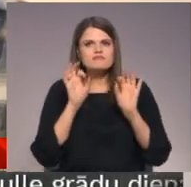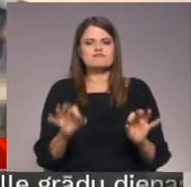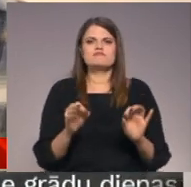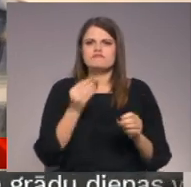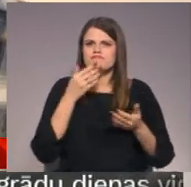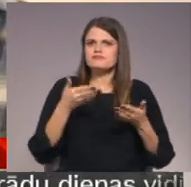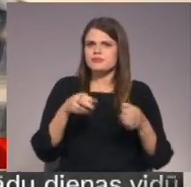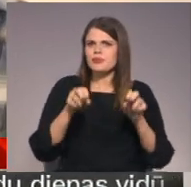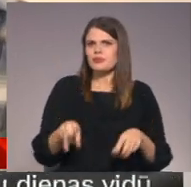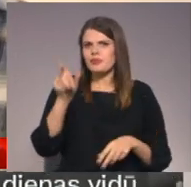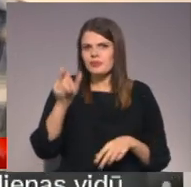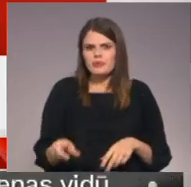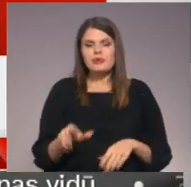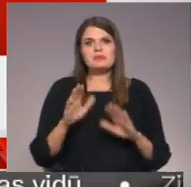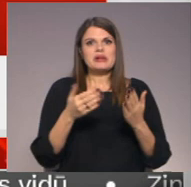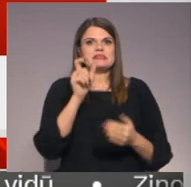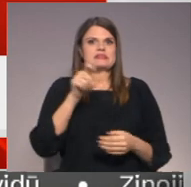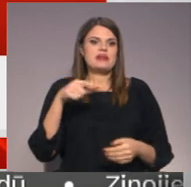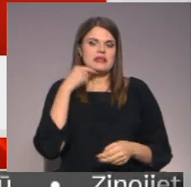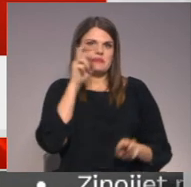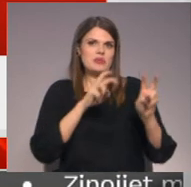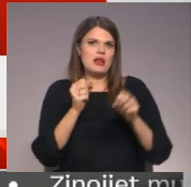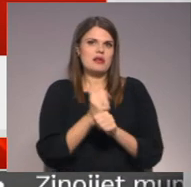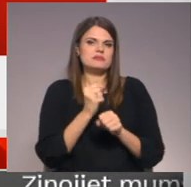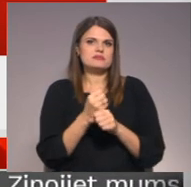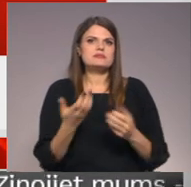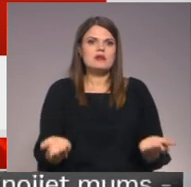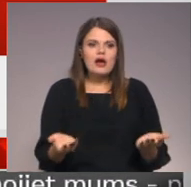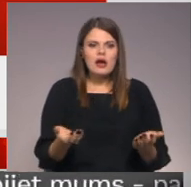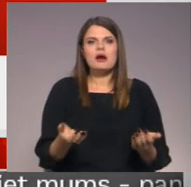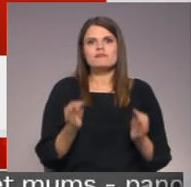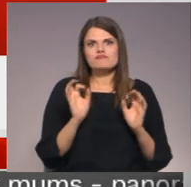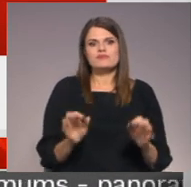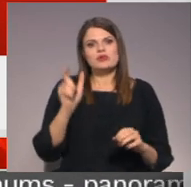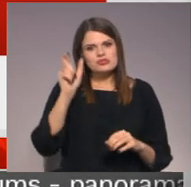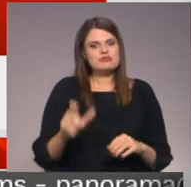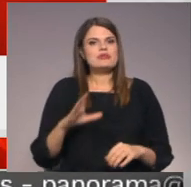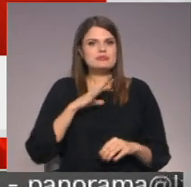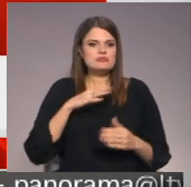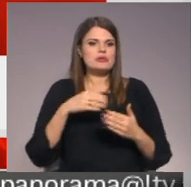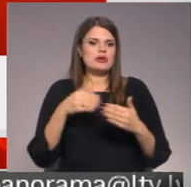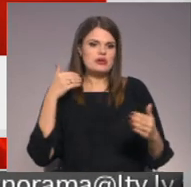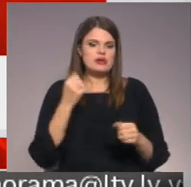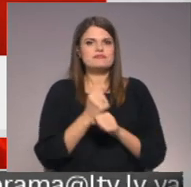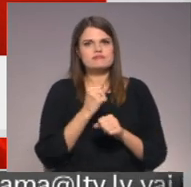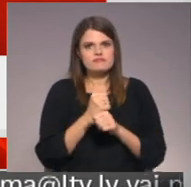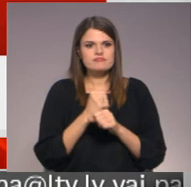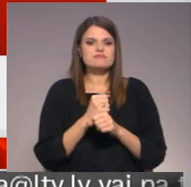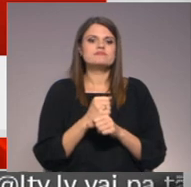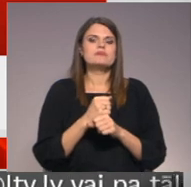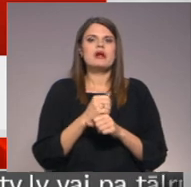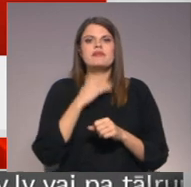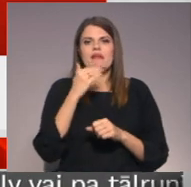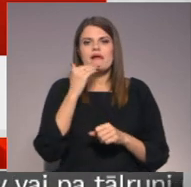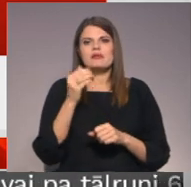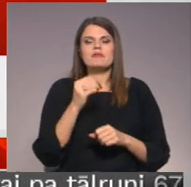dara, bet cilvēki nāk un jautā pēc darba. Tāda tendence par to, ka cilvēks, kas strādājas pa konditoru, negrib iet pa konditoru, bet par